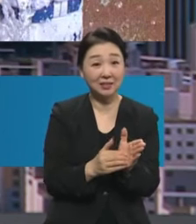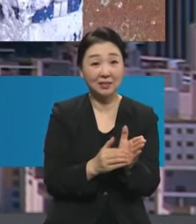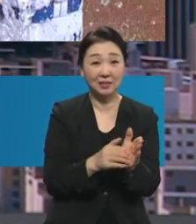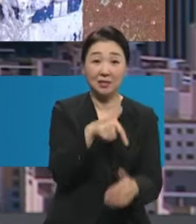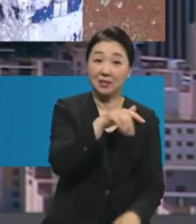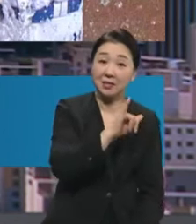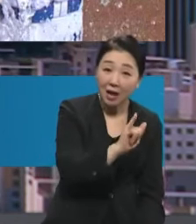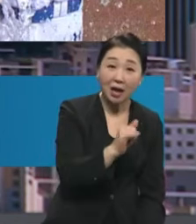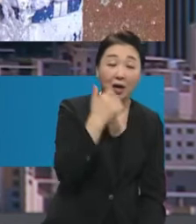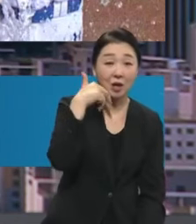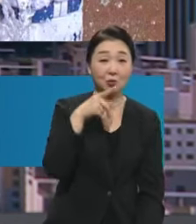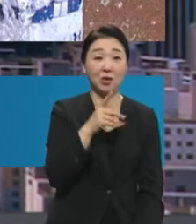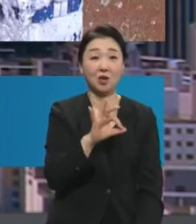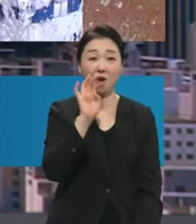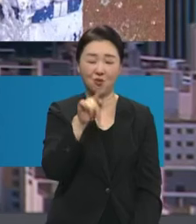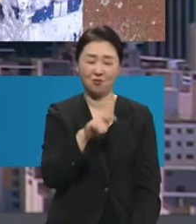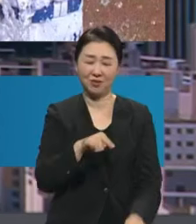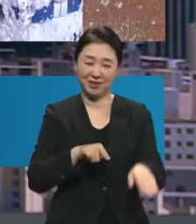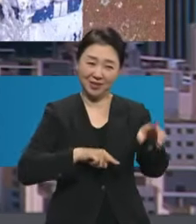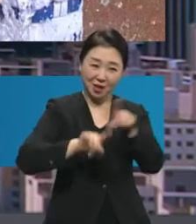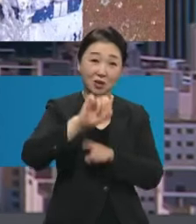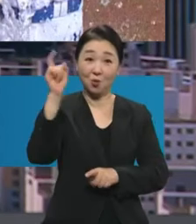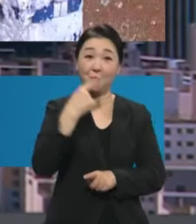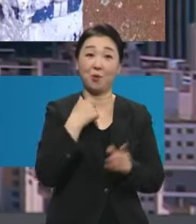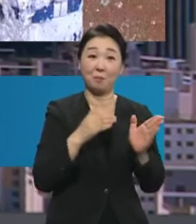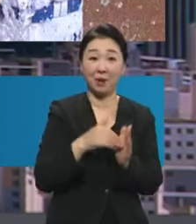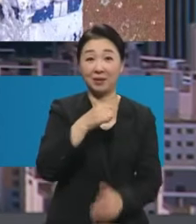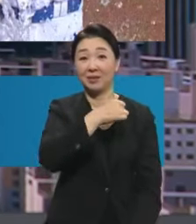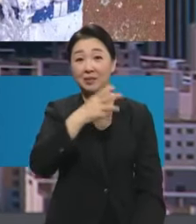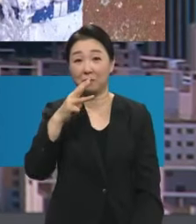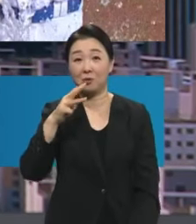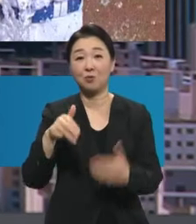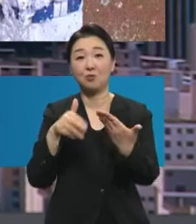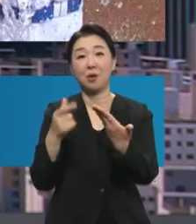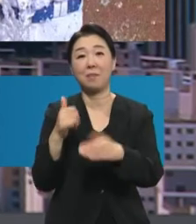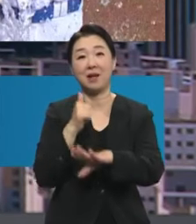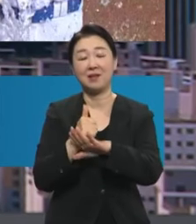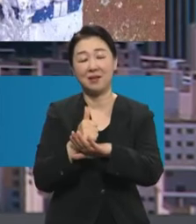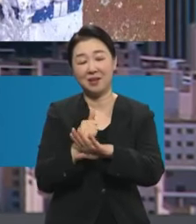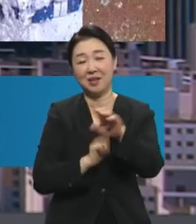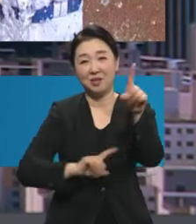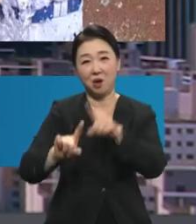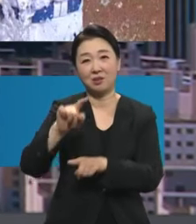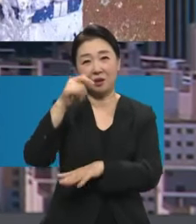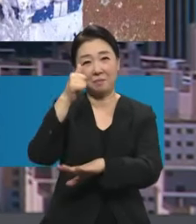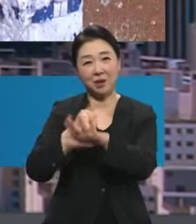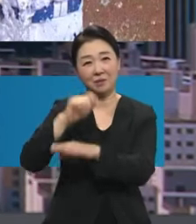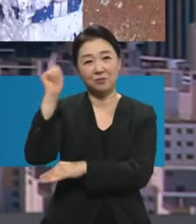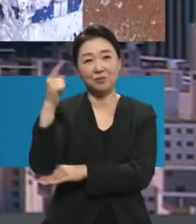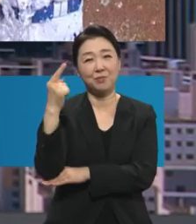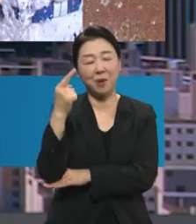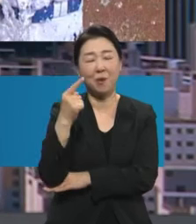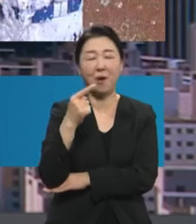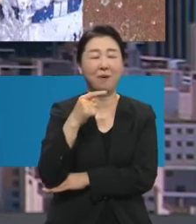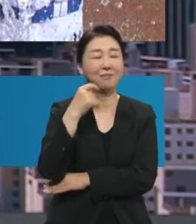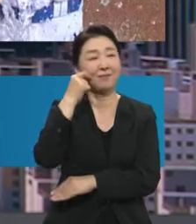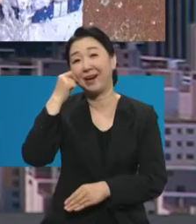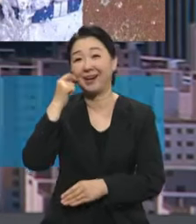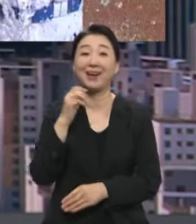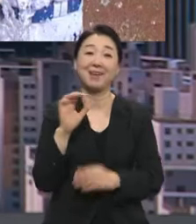기아는 베테랑 최형우의 역전 홈런으로, 삼성도 9회 말 역전 끝내기 홈런으로 홈팬들의 마음을